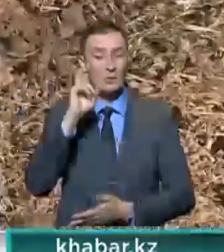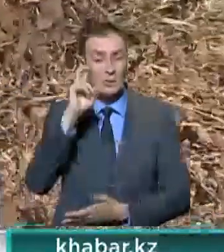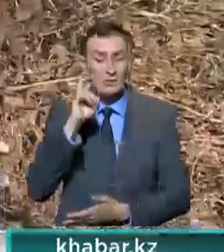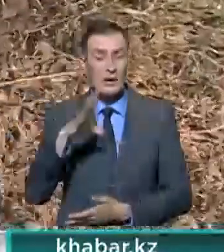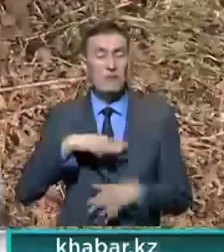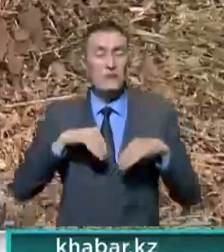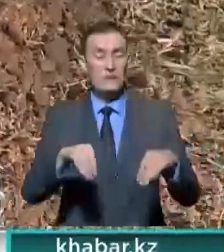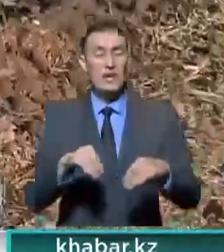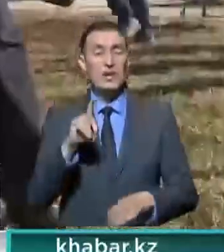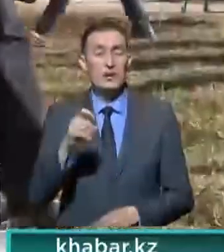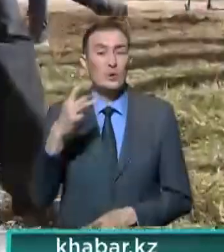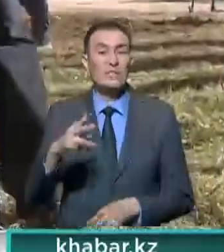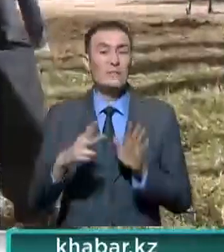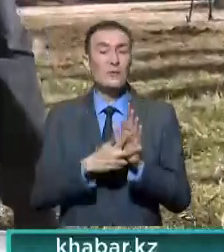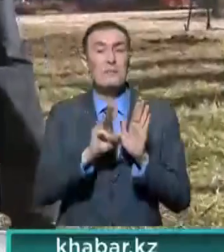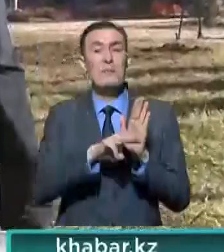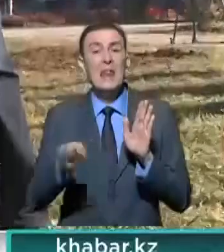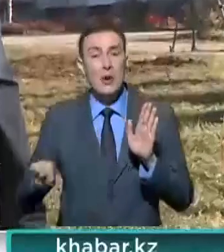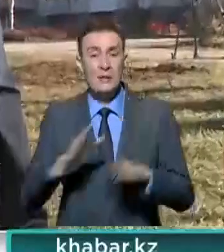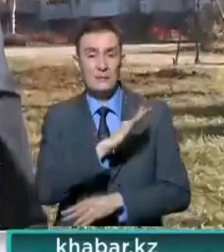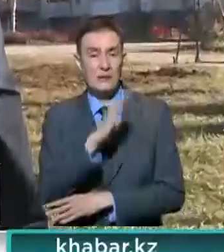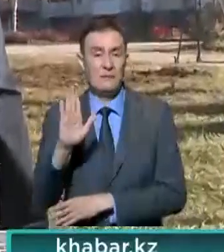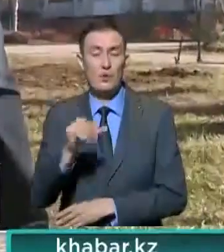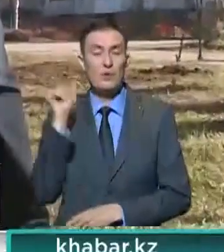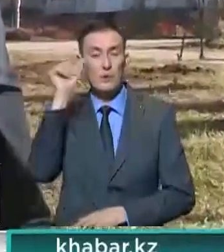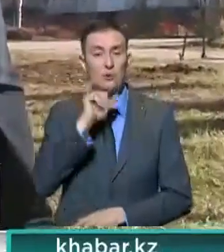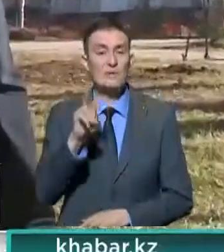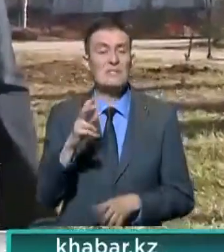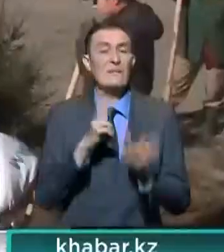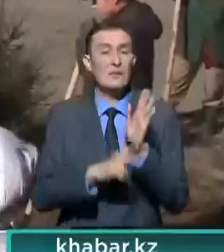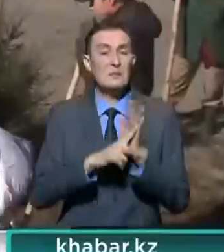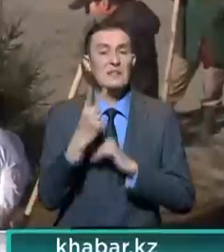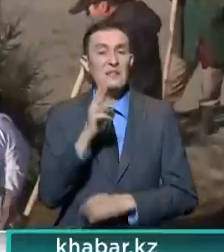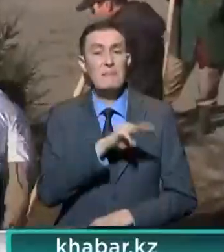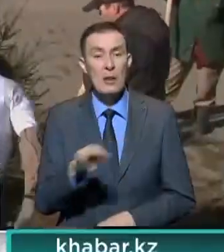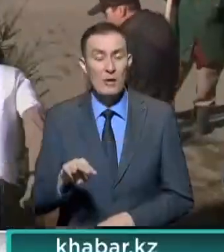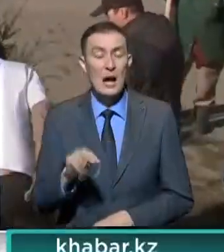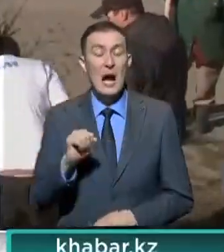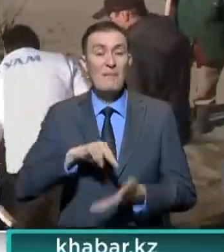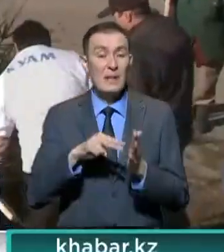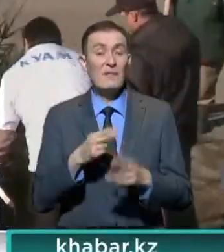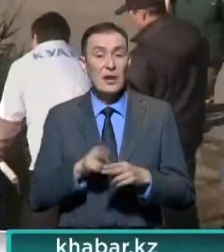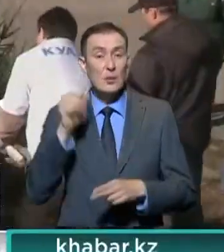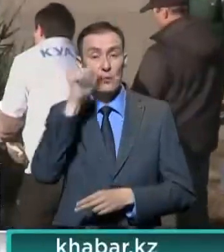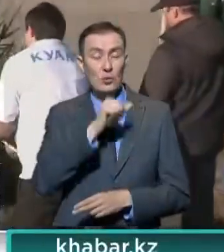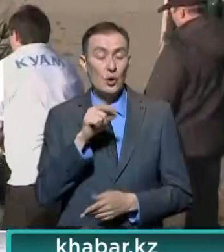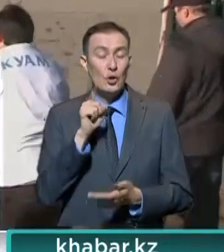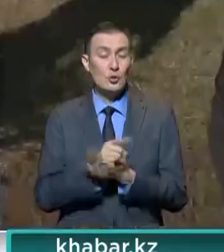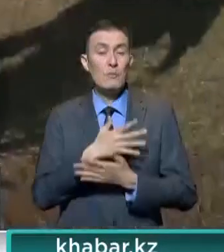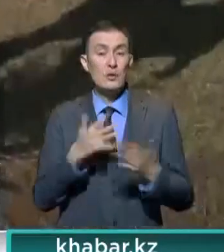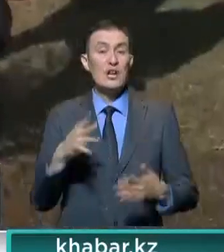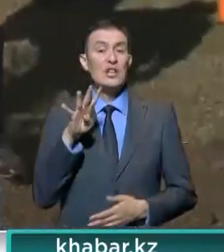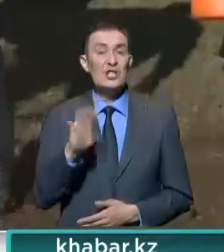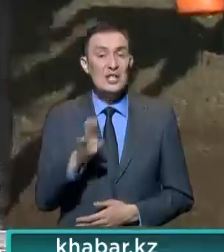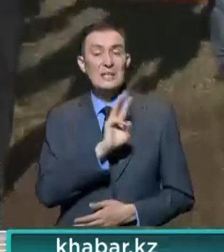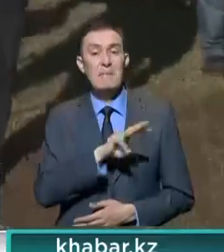стране высадили более 138 миллионов деревьев. В прошлом году 282 миллиона, а по планам этого года показатель должен превысить